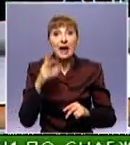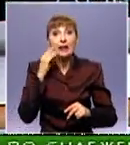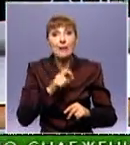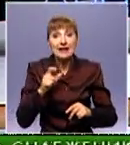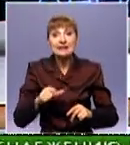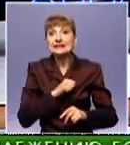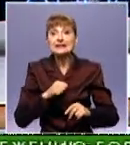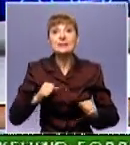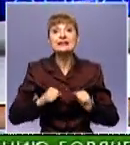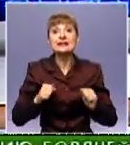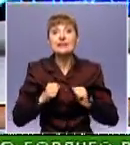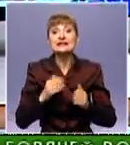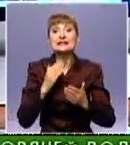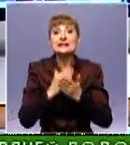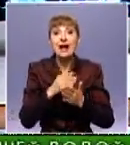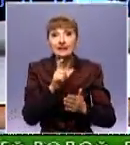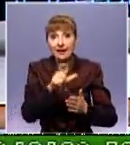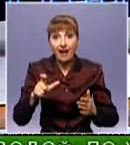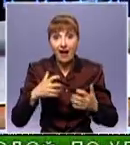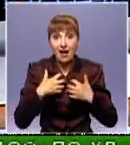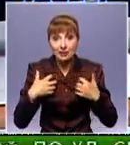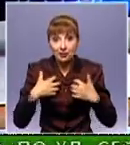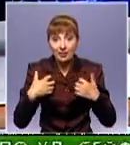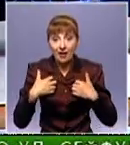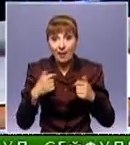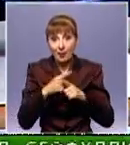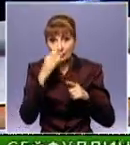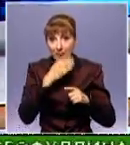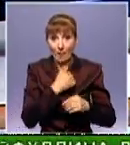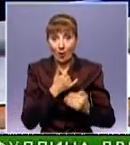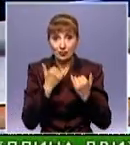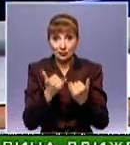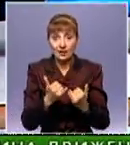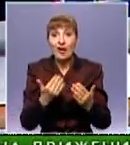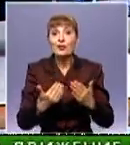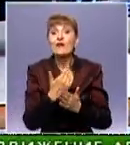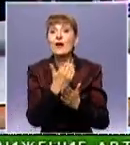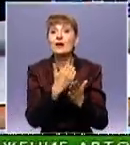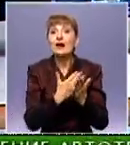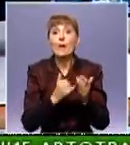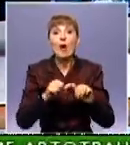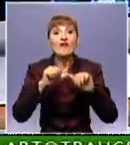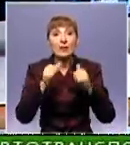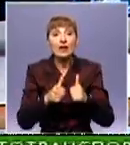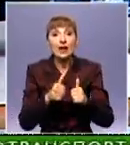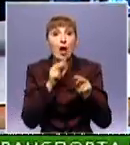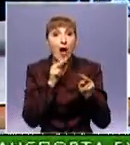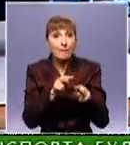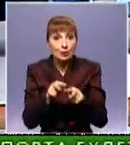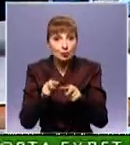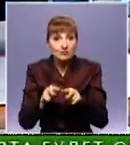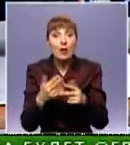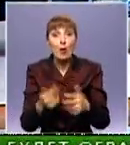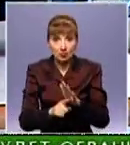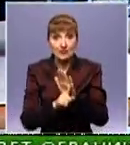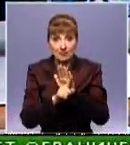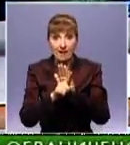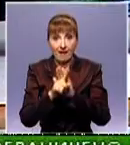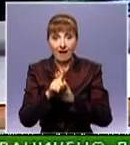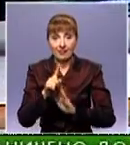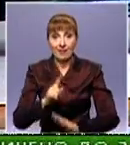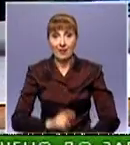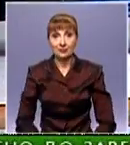тем, алматинцы сами стремятся стать для обитателей зоопарка родителями. Новая программа по оформлению опекунства набирает